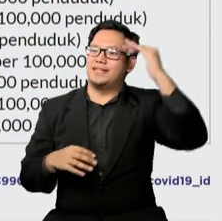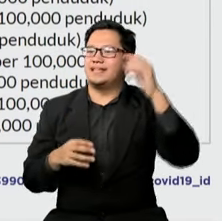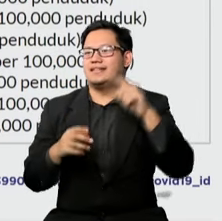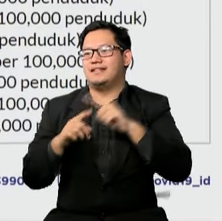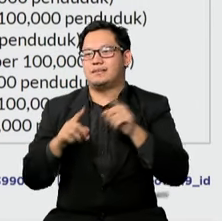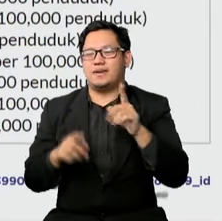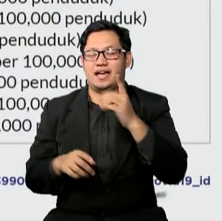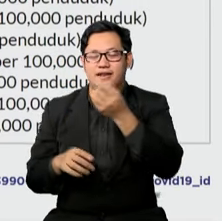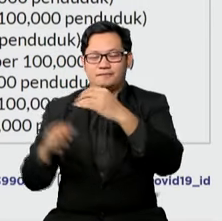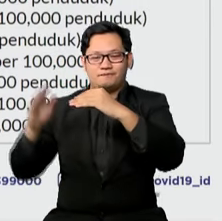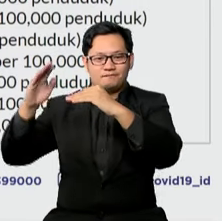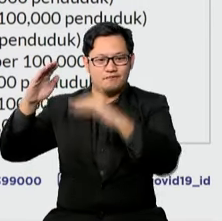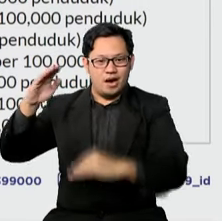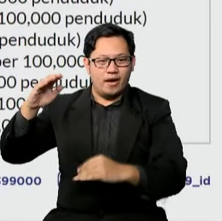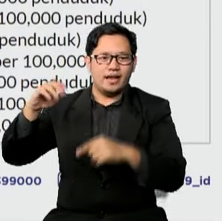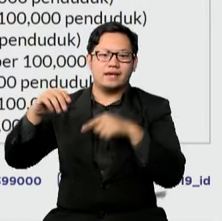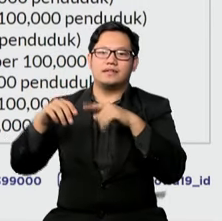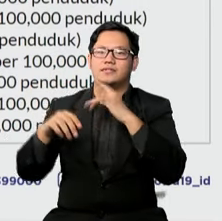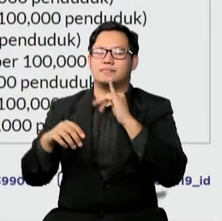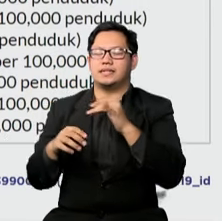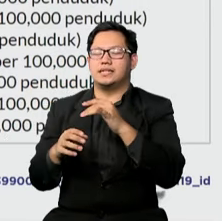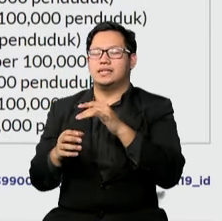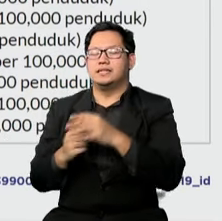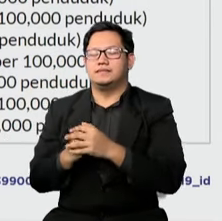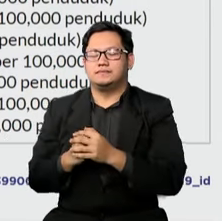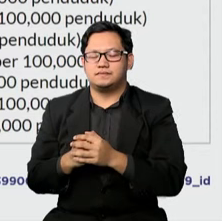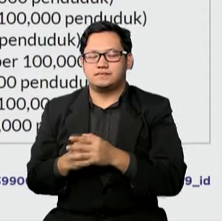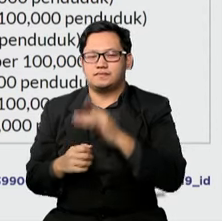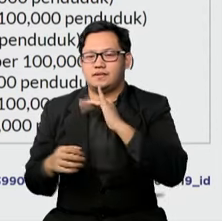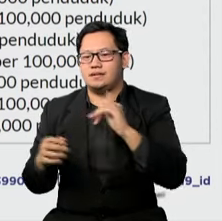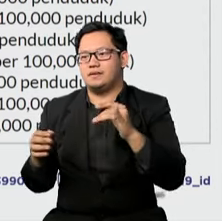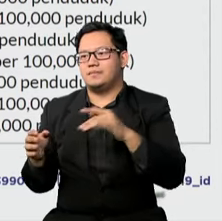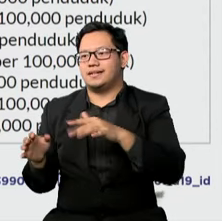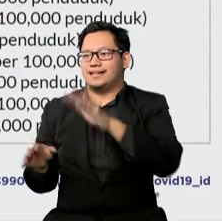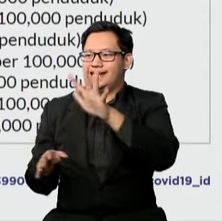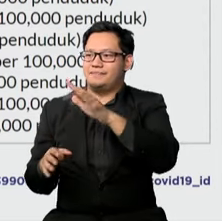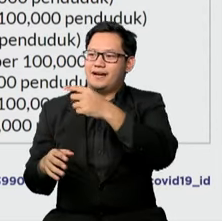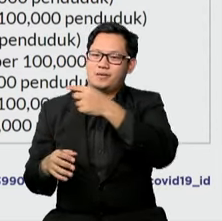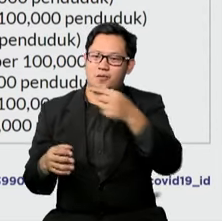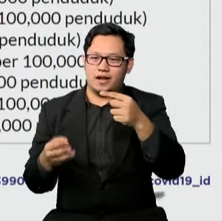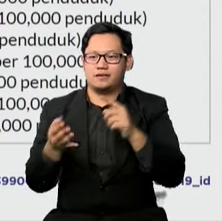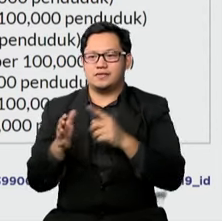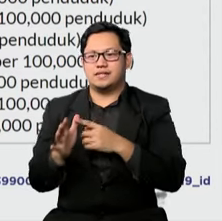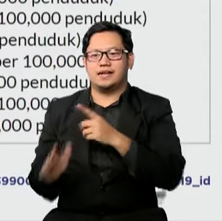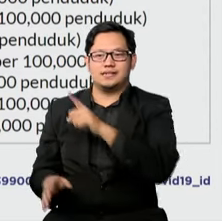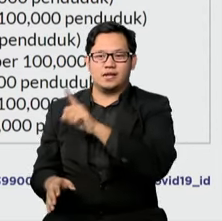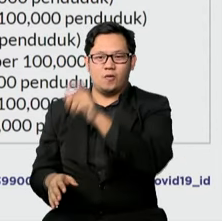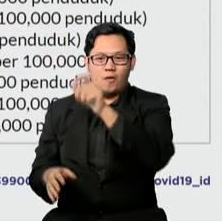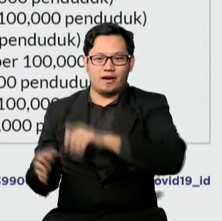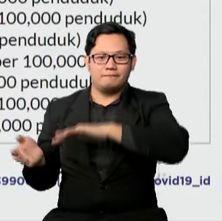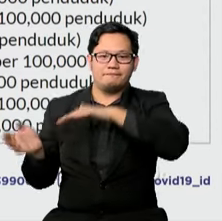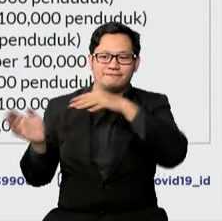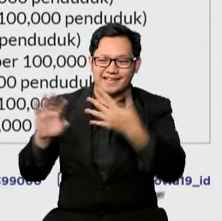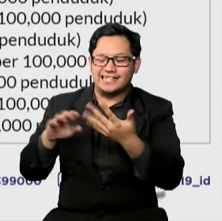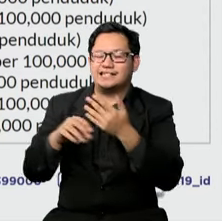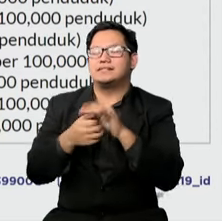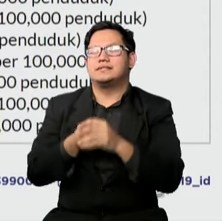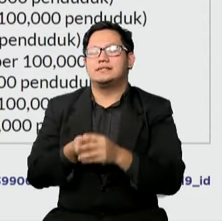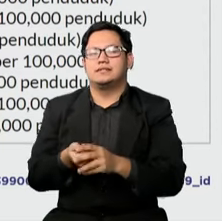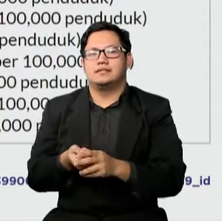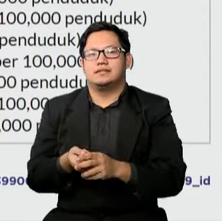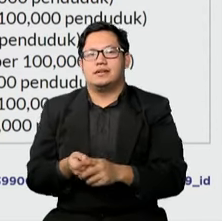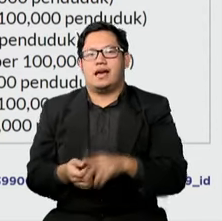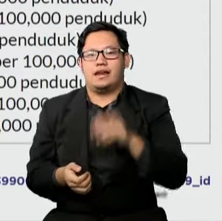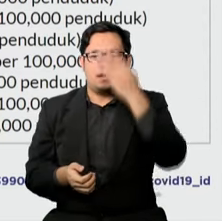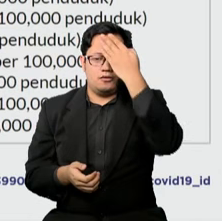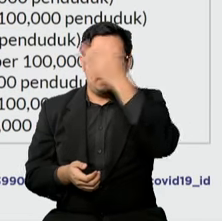tidak ada kematian akibat konflik sama sekali 81 ini kematiannya satu orang positif 82 kabupaten-kota jumlah